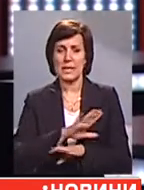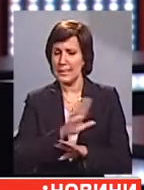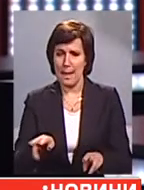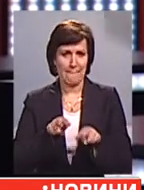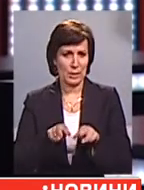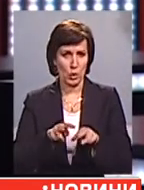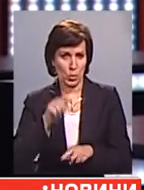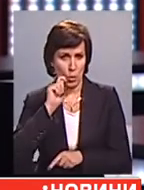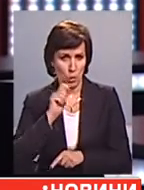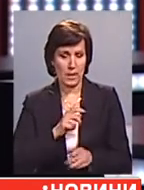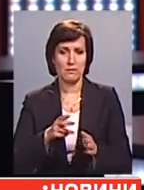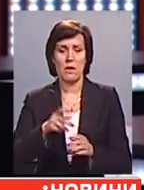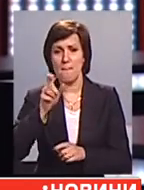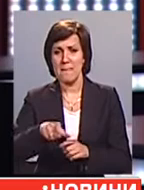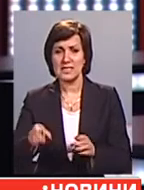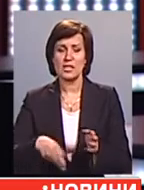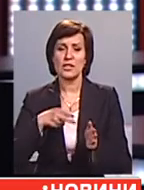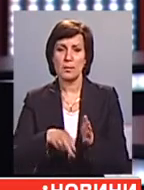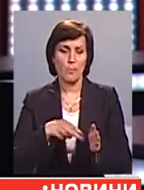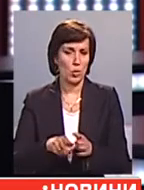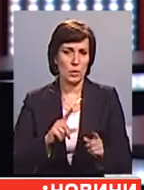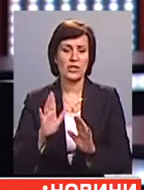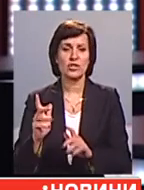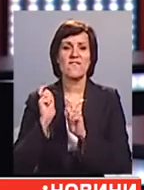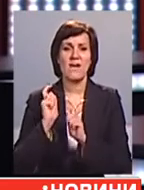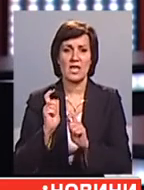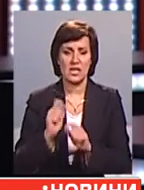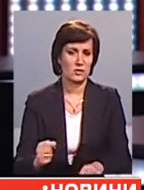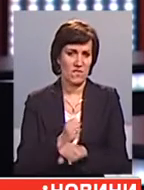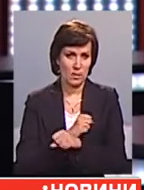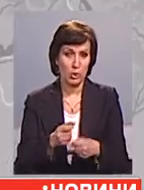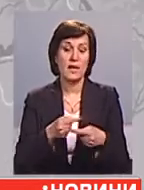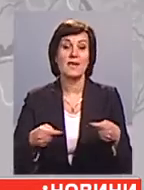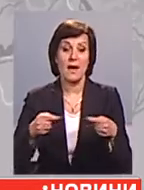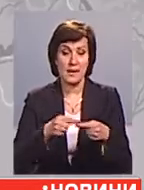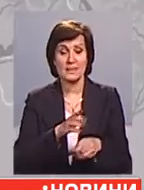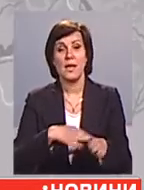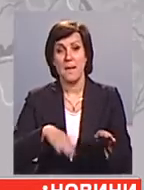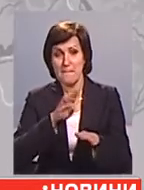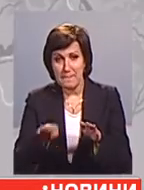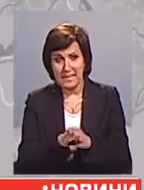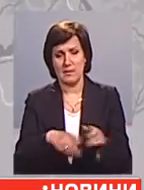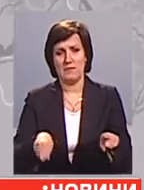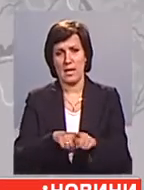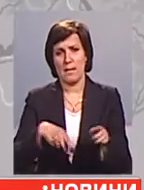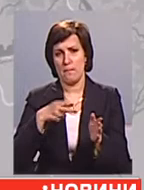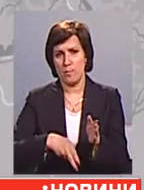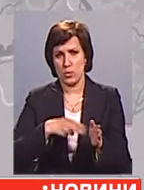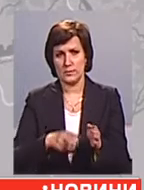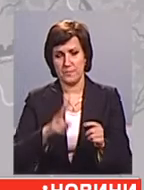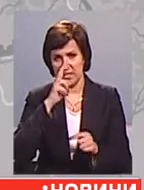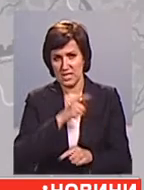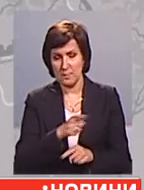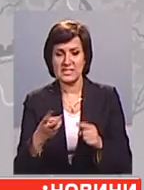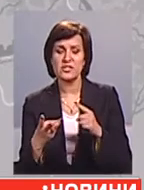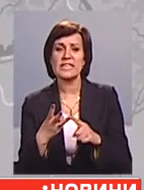Україні. Пасажирські потяги там не ходять, лише вантажні. Вибухнуло якраз під таким поїздом. За два місяці це